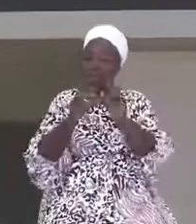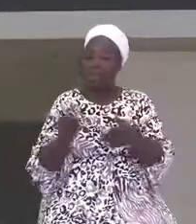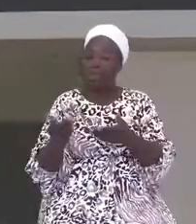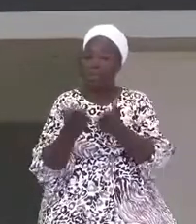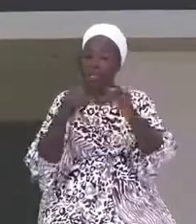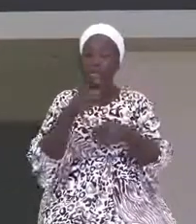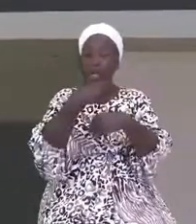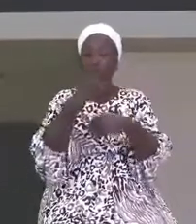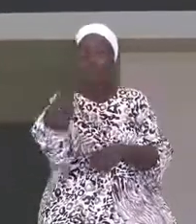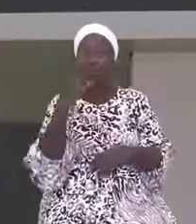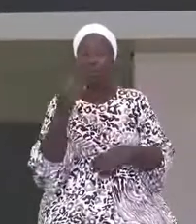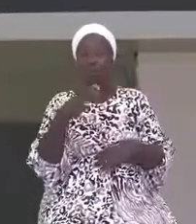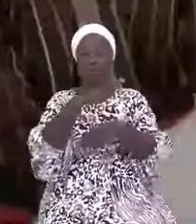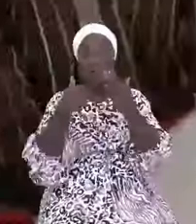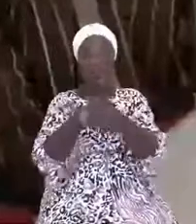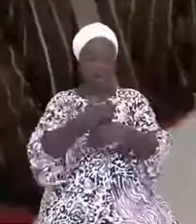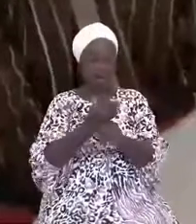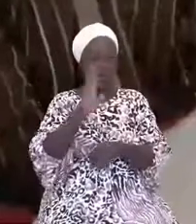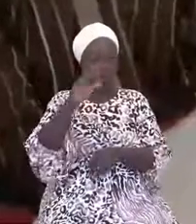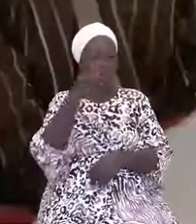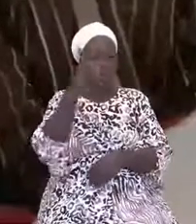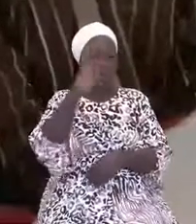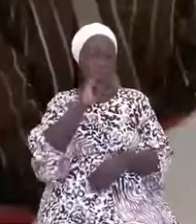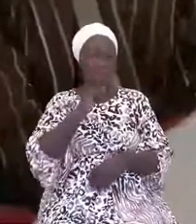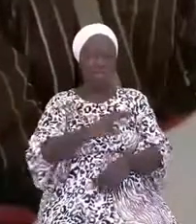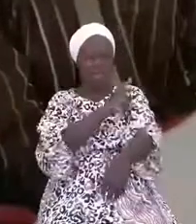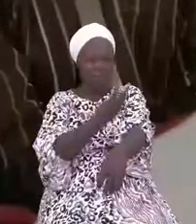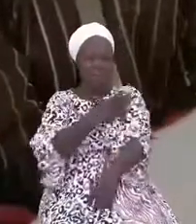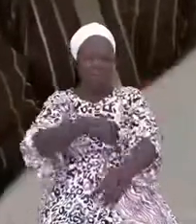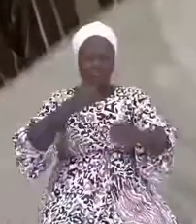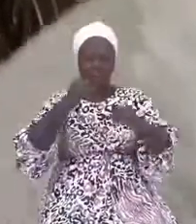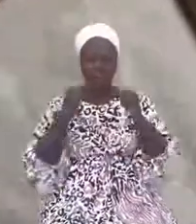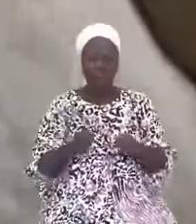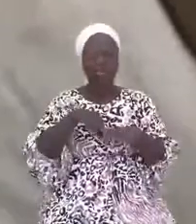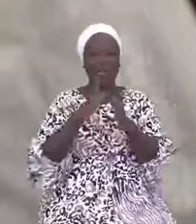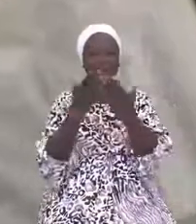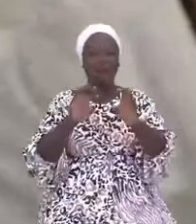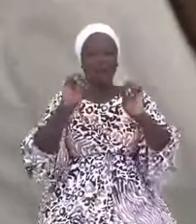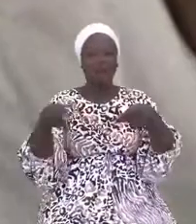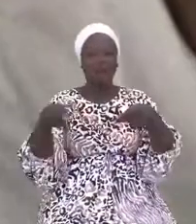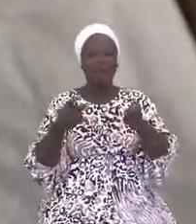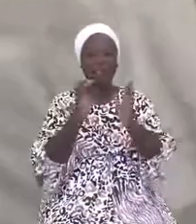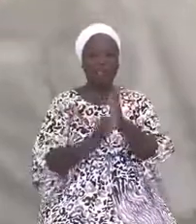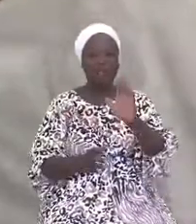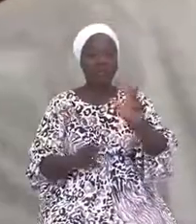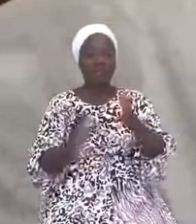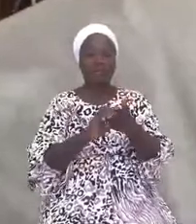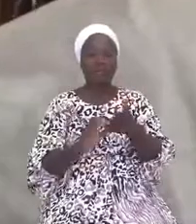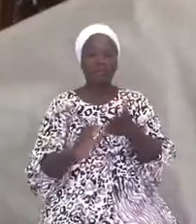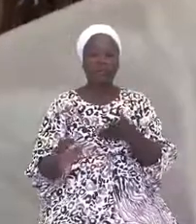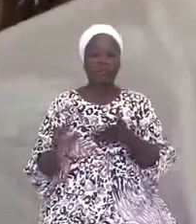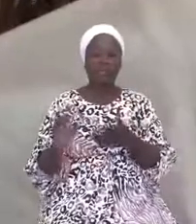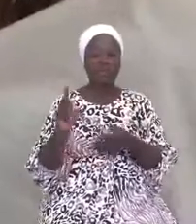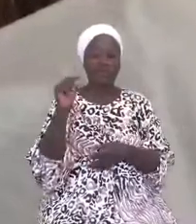est puissant et puissant que le sien en Éphésiens plutôt